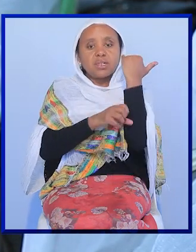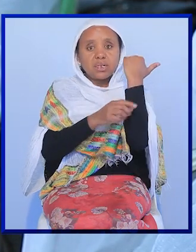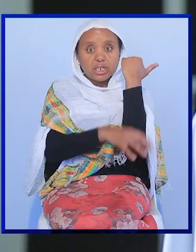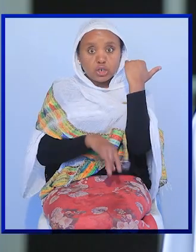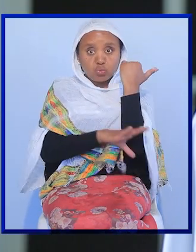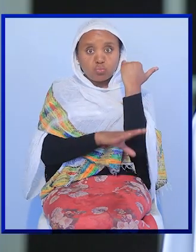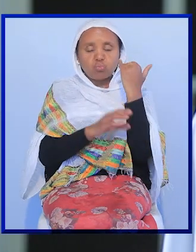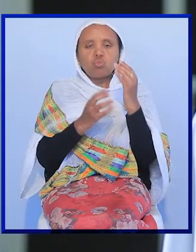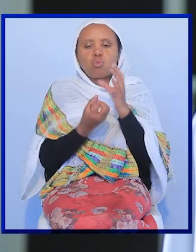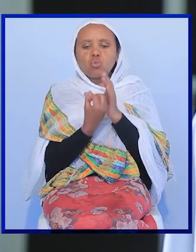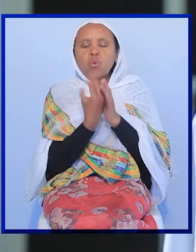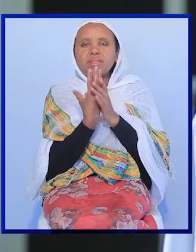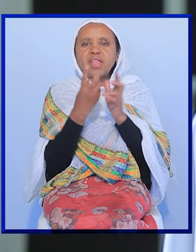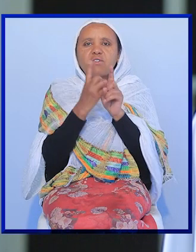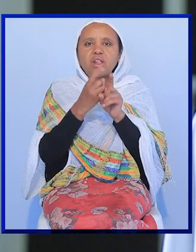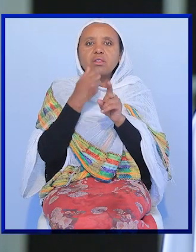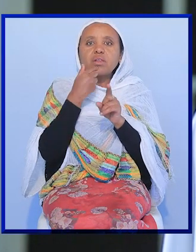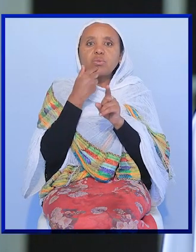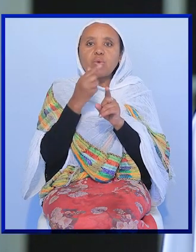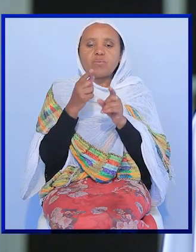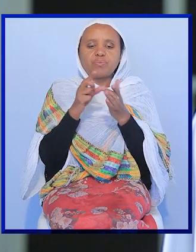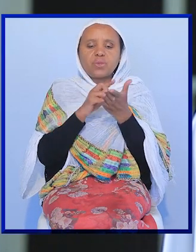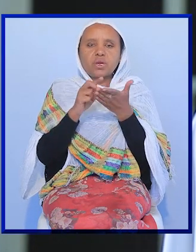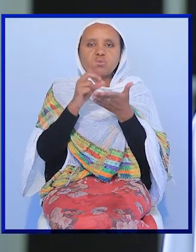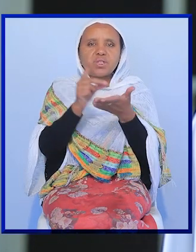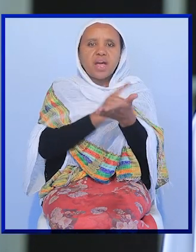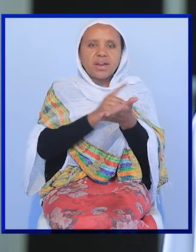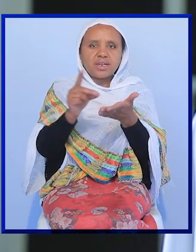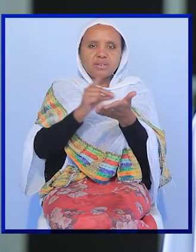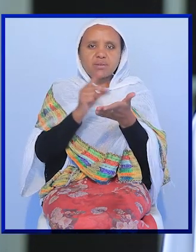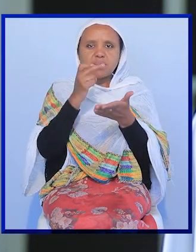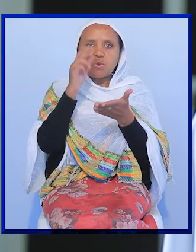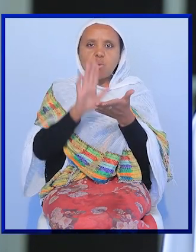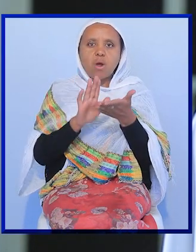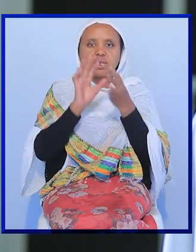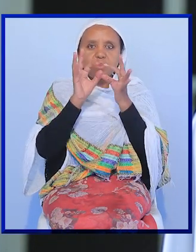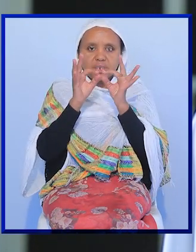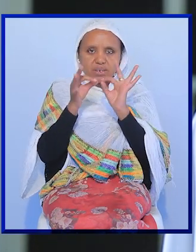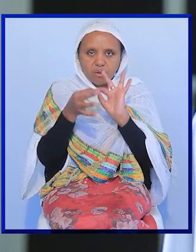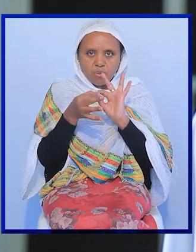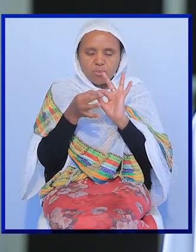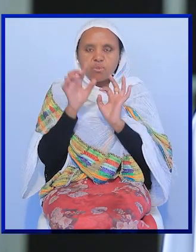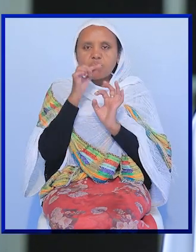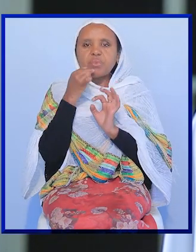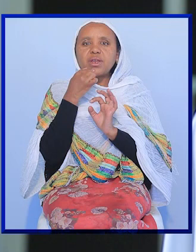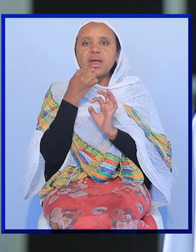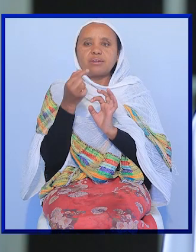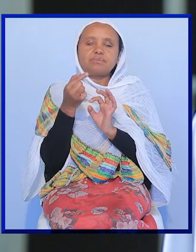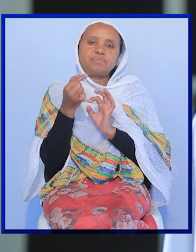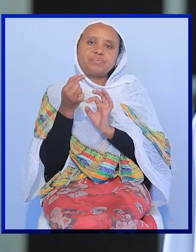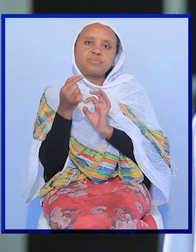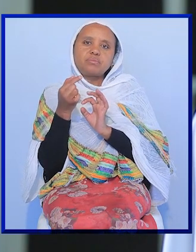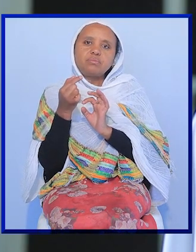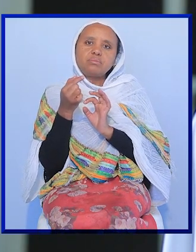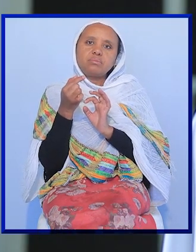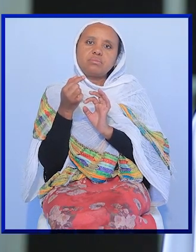ቁጥቋጥ ያፈራል ተብሎ ተነግሮ ያለውን ቅዱስ ያሬድ በድጓው ላይ ሲያመሰጥረው ትወጽ በትርም ስሮ እሴይ ወያርግ ጽጌ